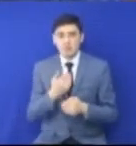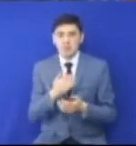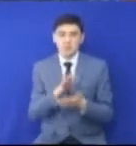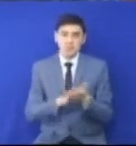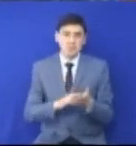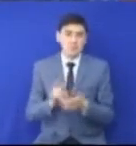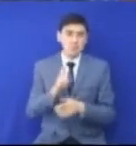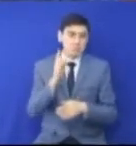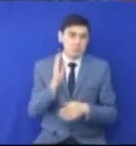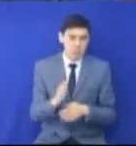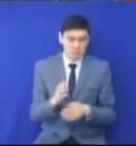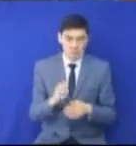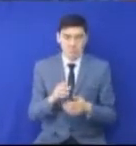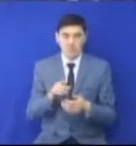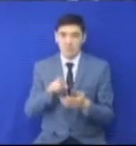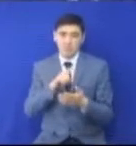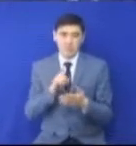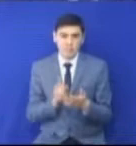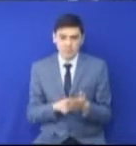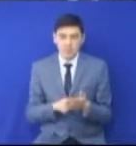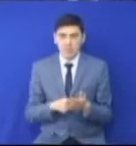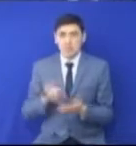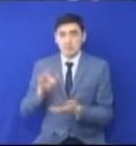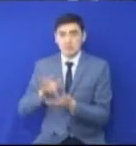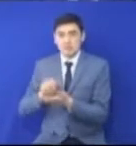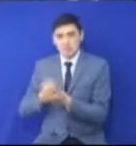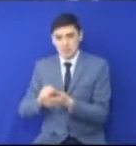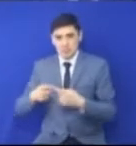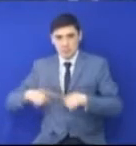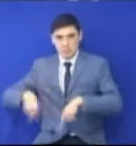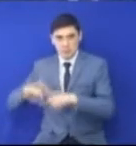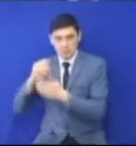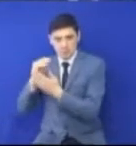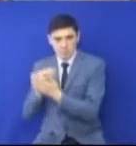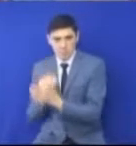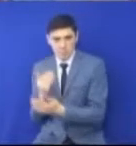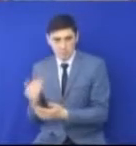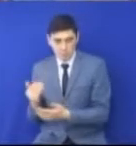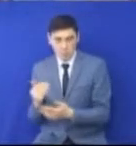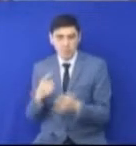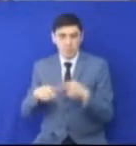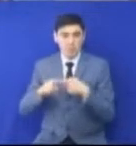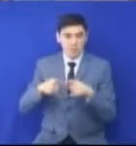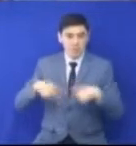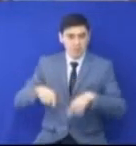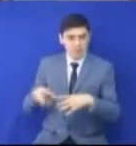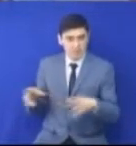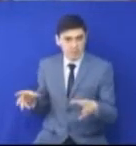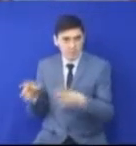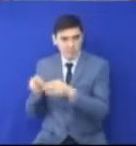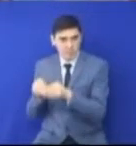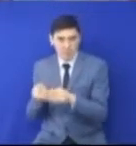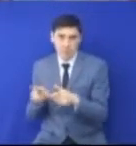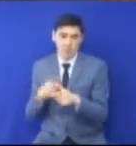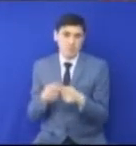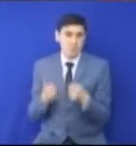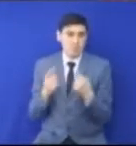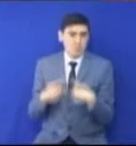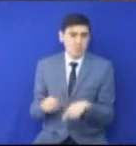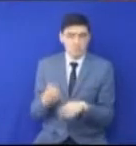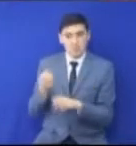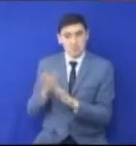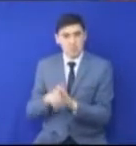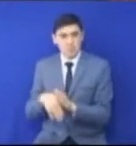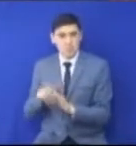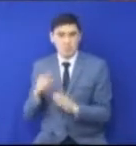болатыны әзірге белгісіз. Оны жұмыспен қамту және әлеуметтік бағдарламалар бөлімімен біріктіру. Не болмаса азаматтарға арналған үкімет құрылымына енгізу